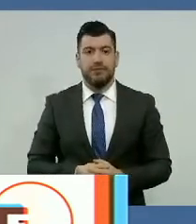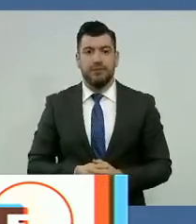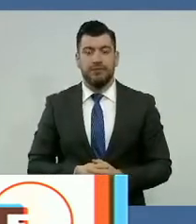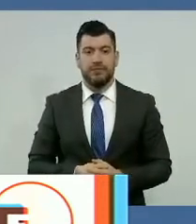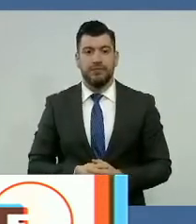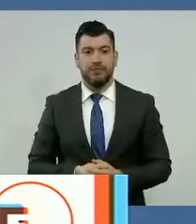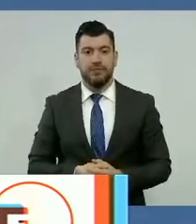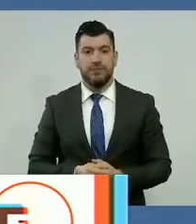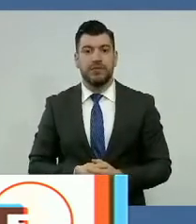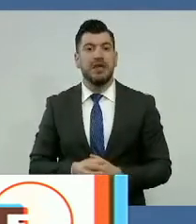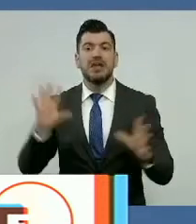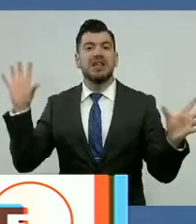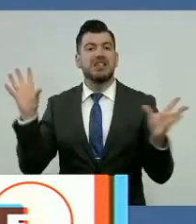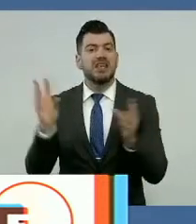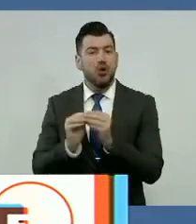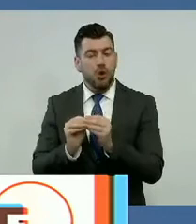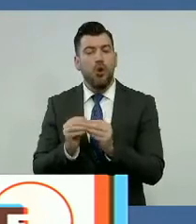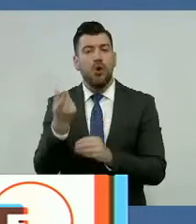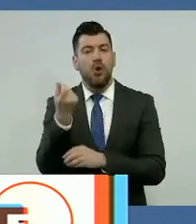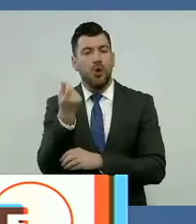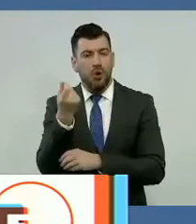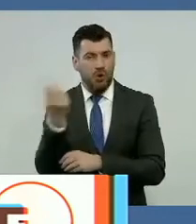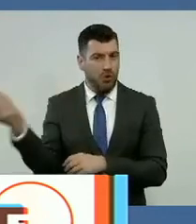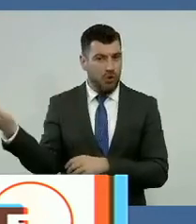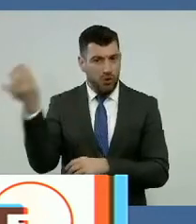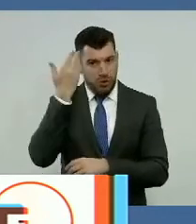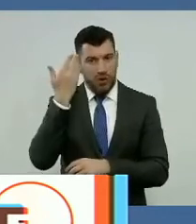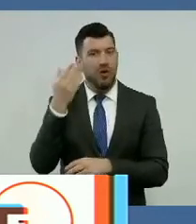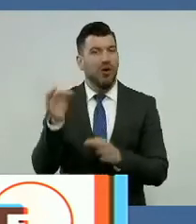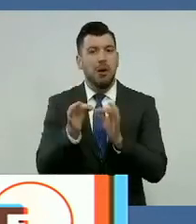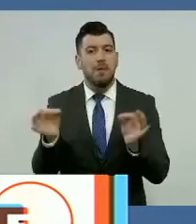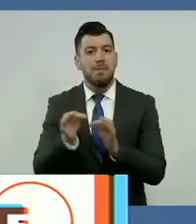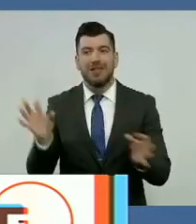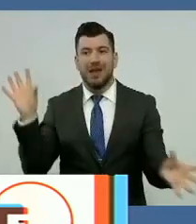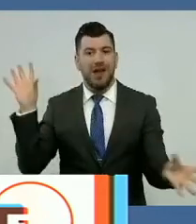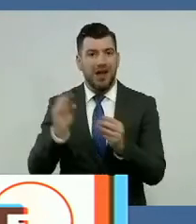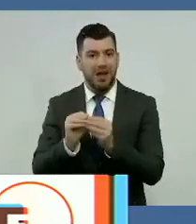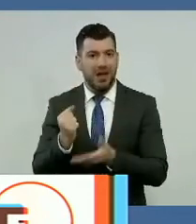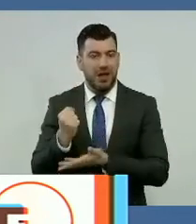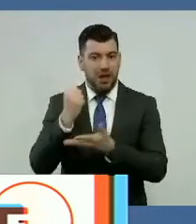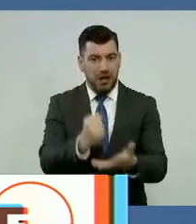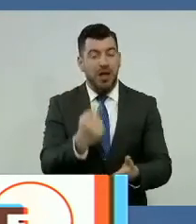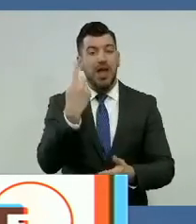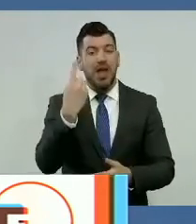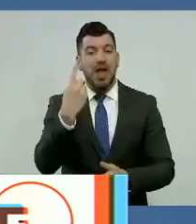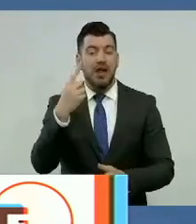πρόσθετο δημοσιονομικό κόστος αυτών των 4 παρεμβάσεων υπερβαίνει το 1,1 δισεκατομμύριο